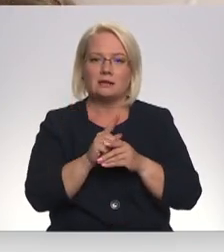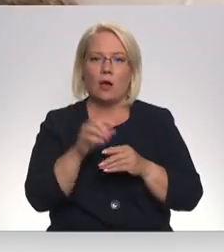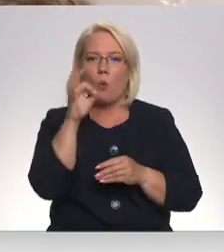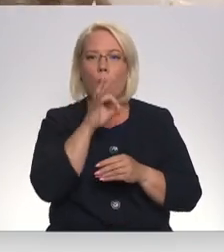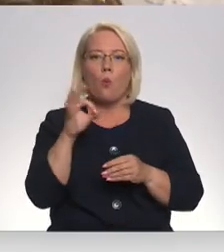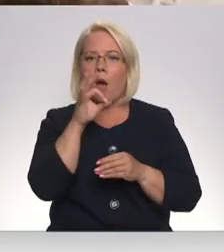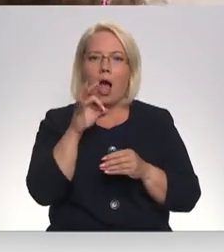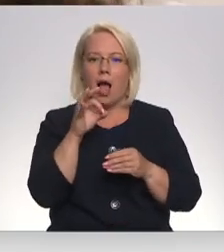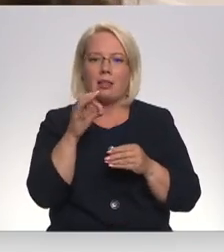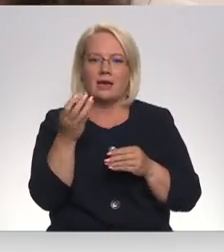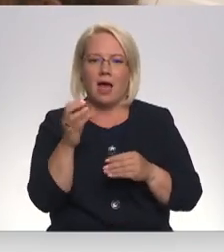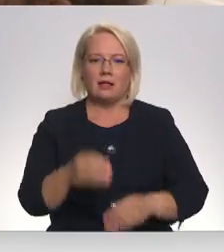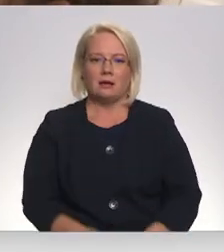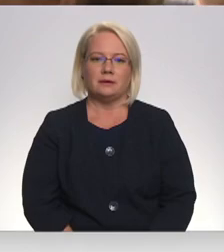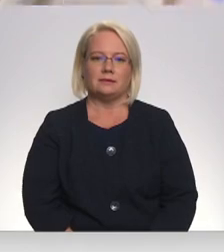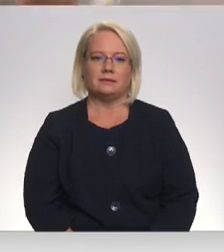tagad palaikam vaļā.